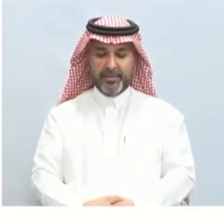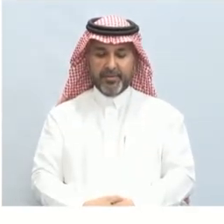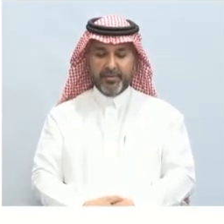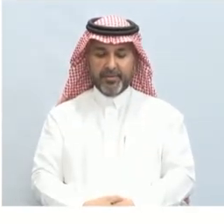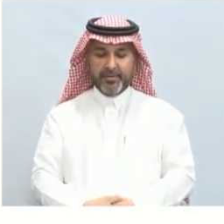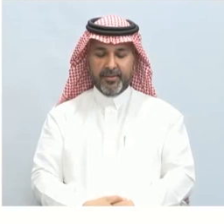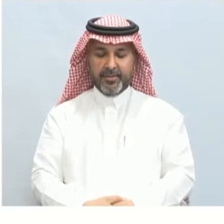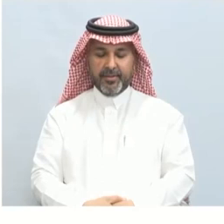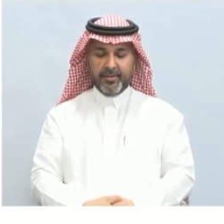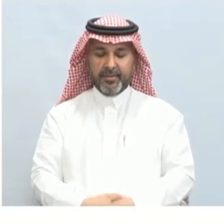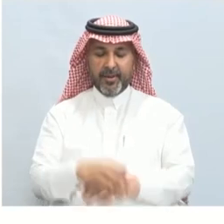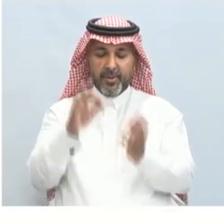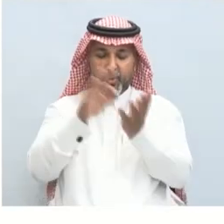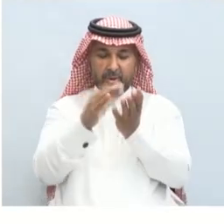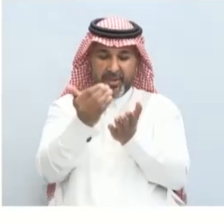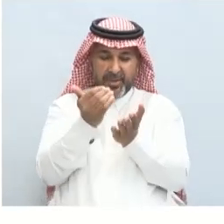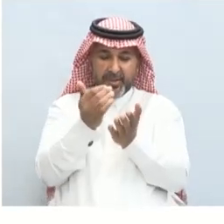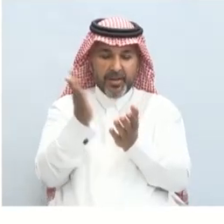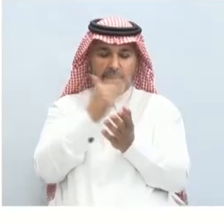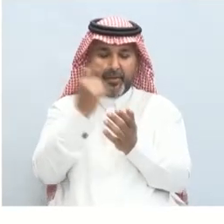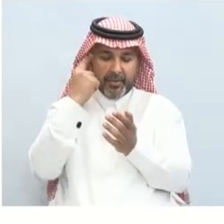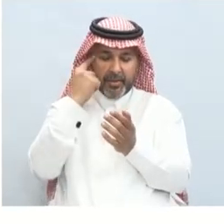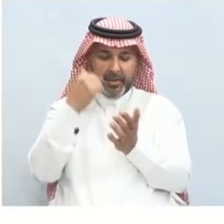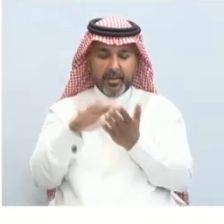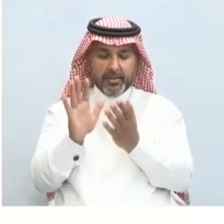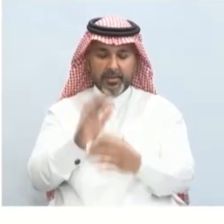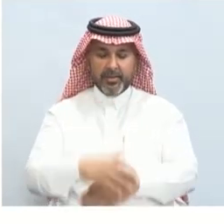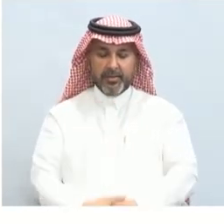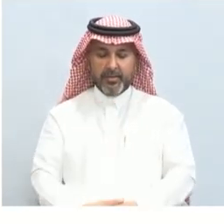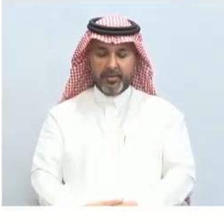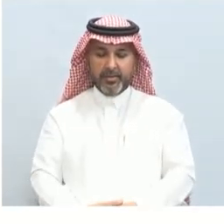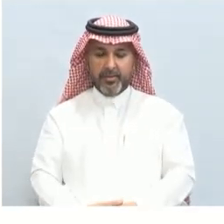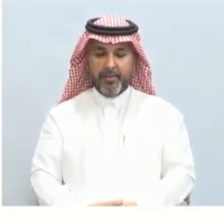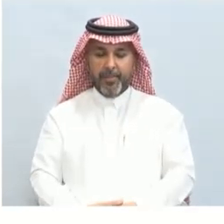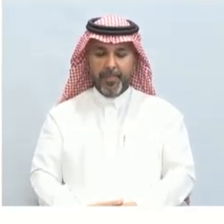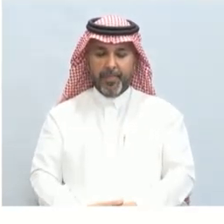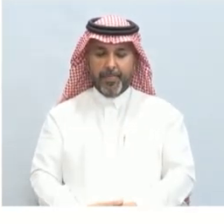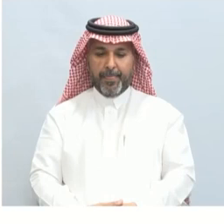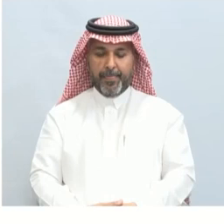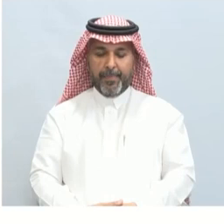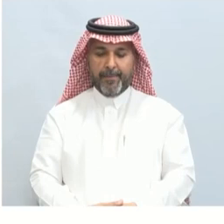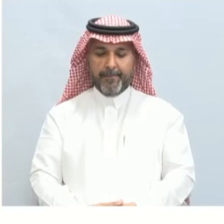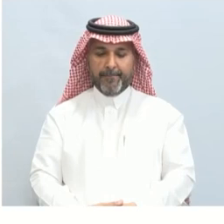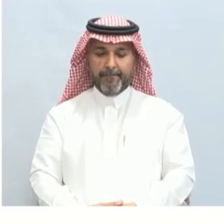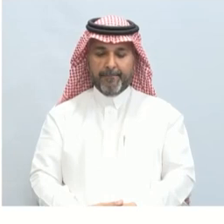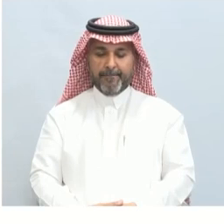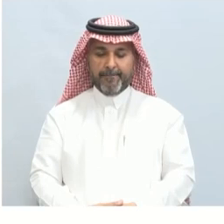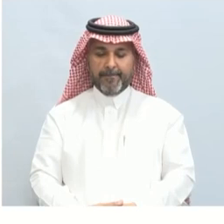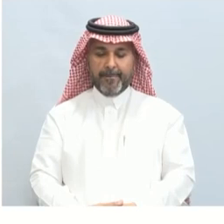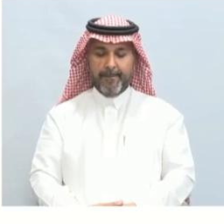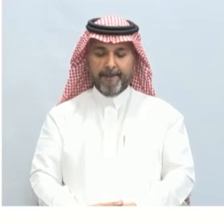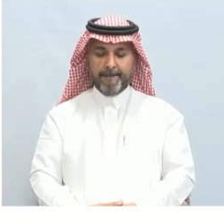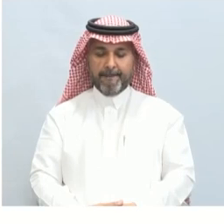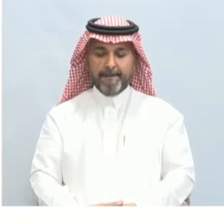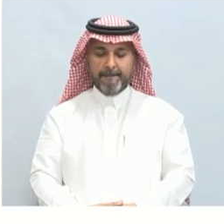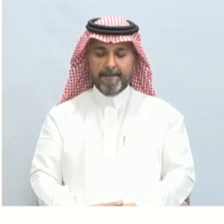بدون نقطه مرجعيه هذه يعني لازم انت تحدد الحاله اللي انت قاعد تشتغل عليها وبالتالي نقول عناصر فضاء